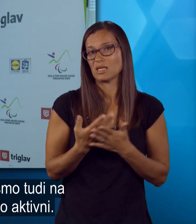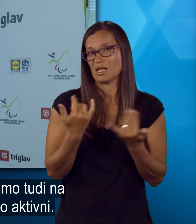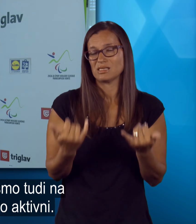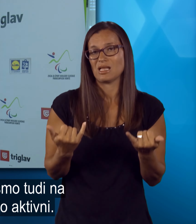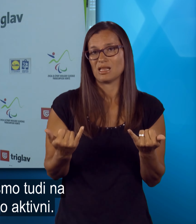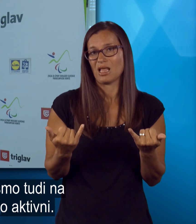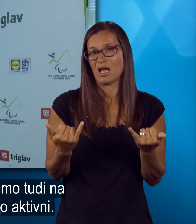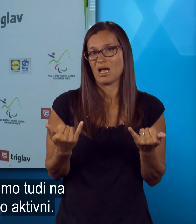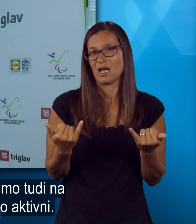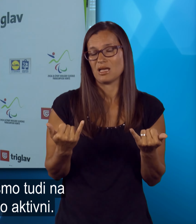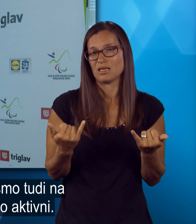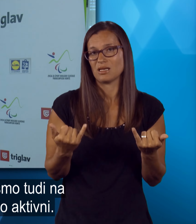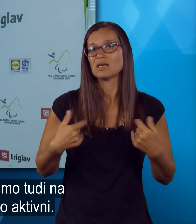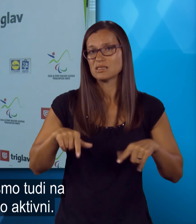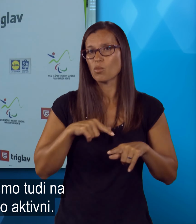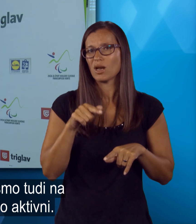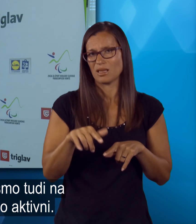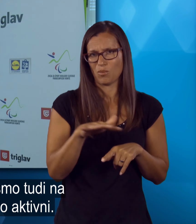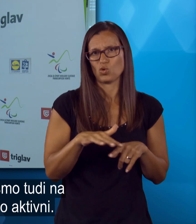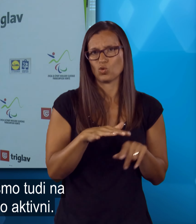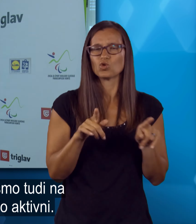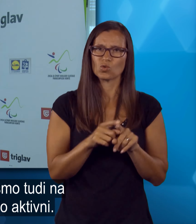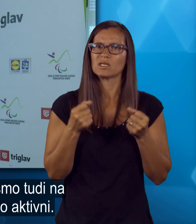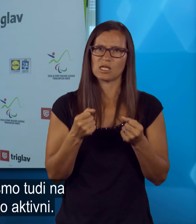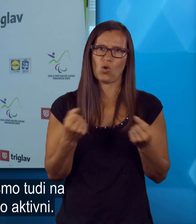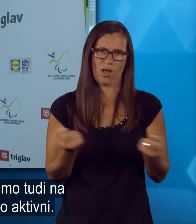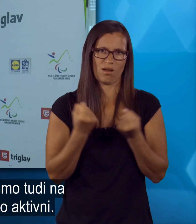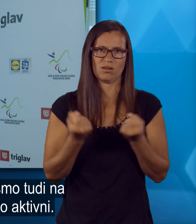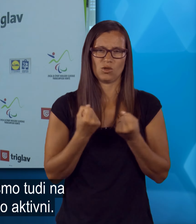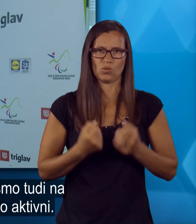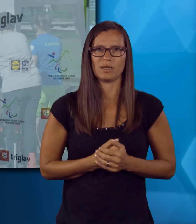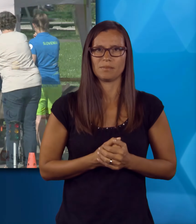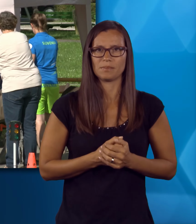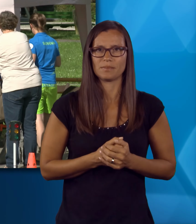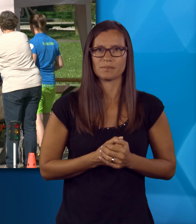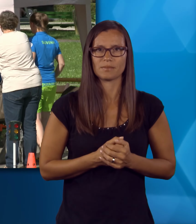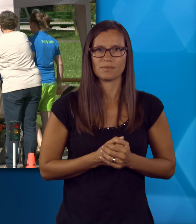zaenkrat smo na tem področju tudi zelo aktivni.